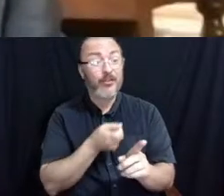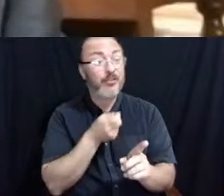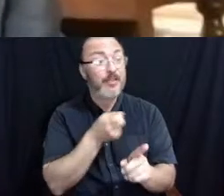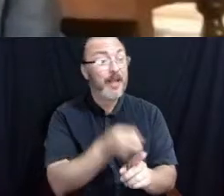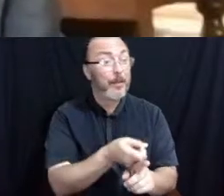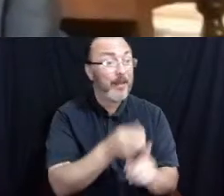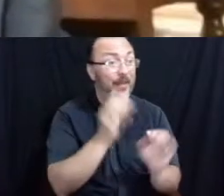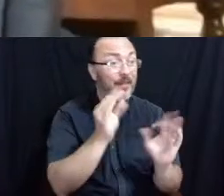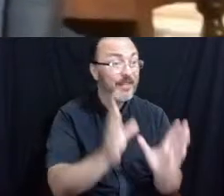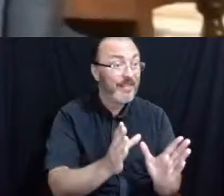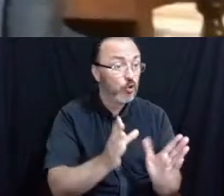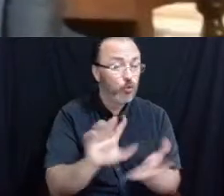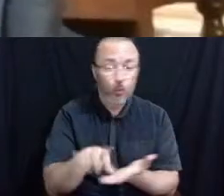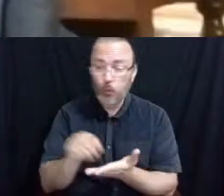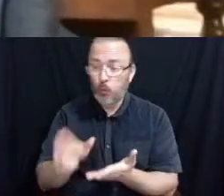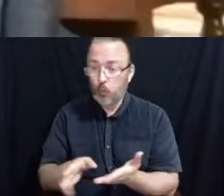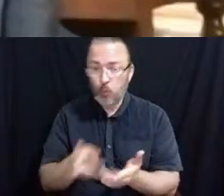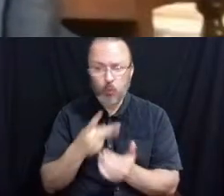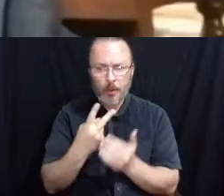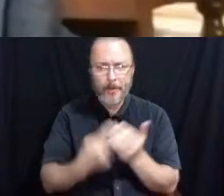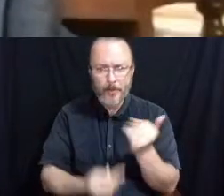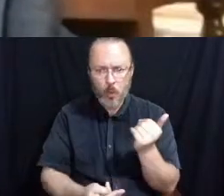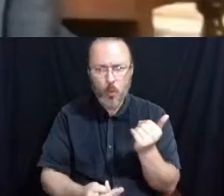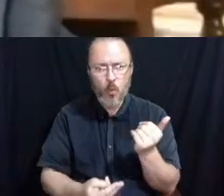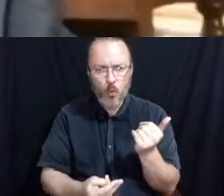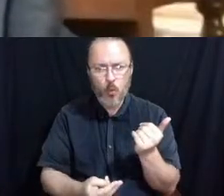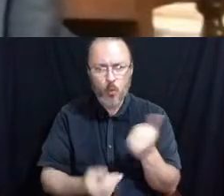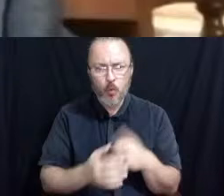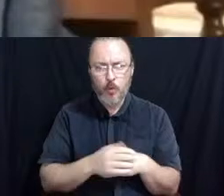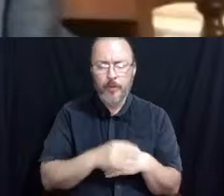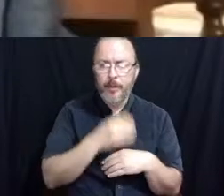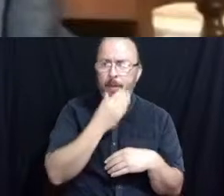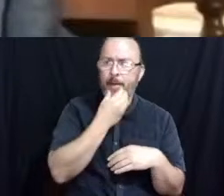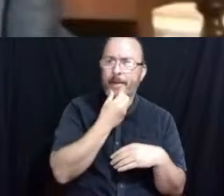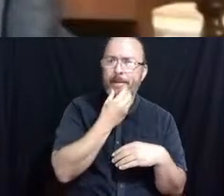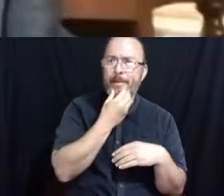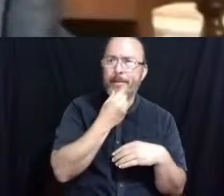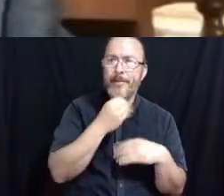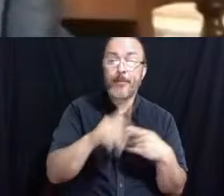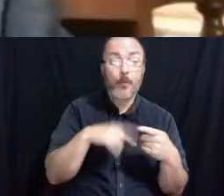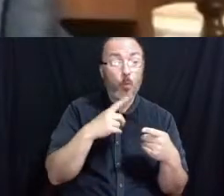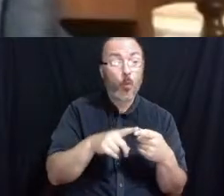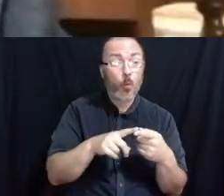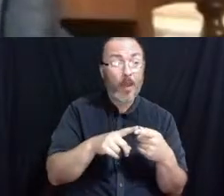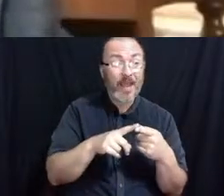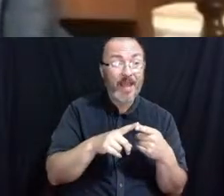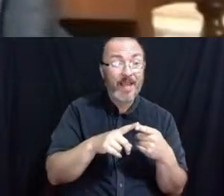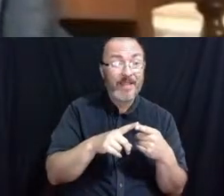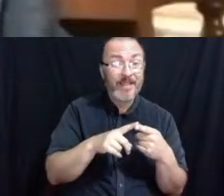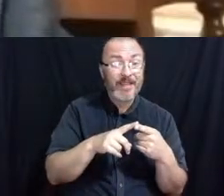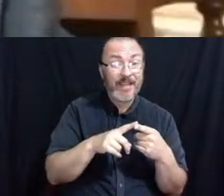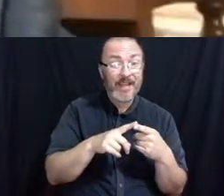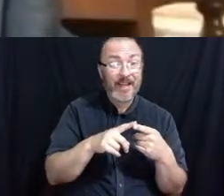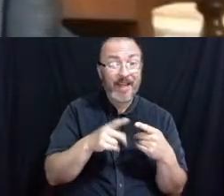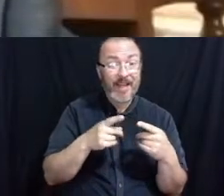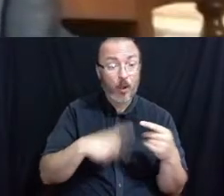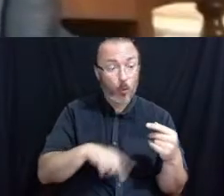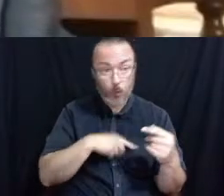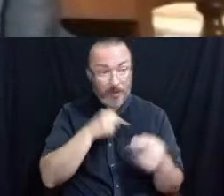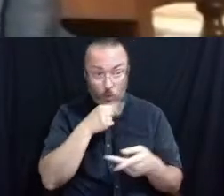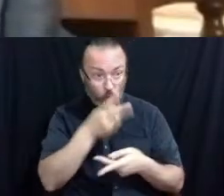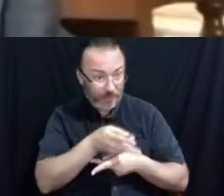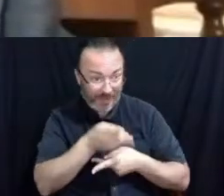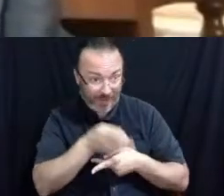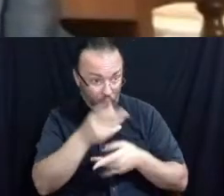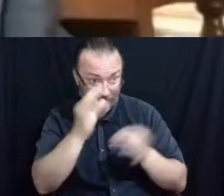Et les difficultés touchent aussi bien les enseignants que les apprenants. À partir du moment où le bien-être des enseignants n'est pas assuré,